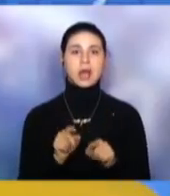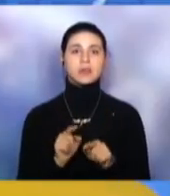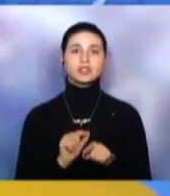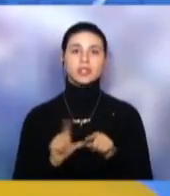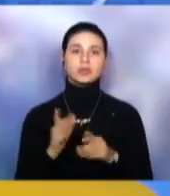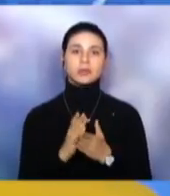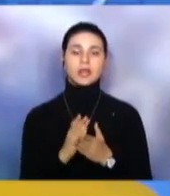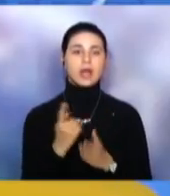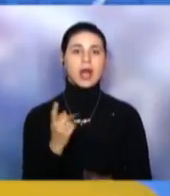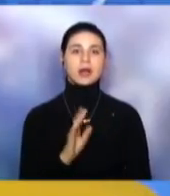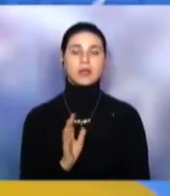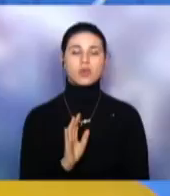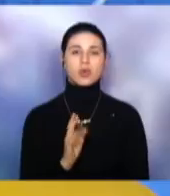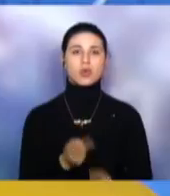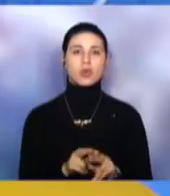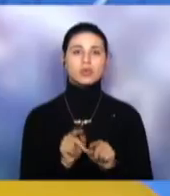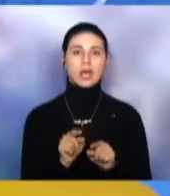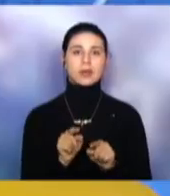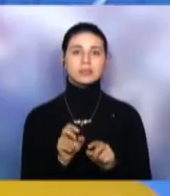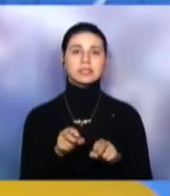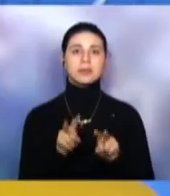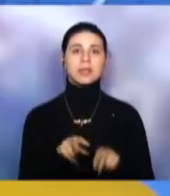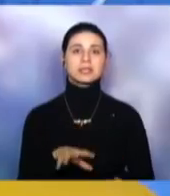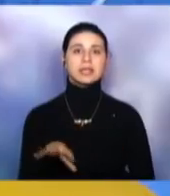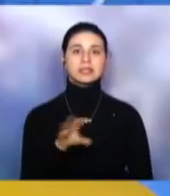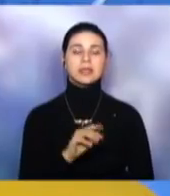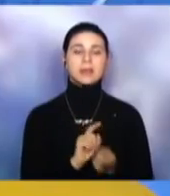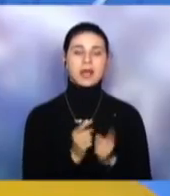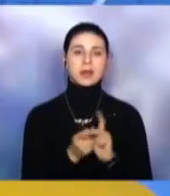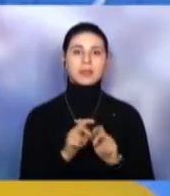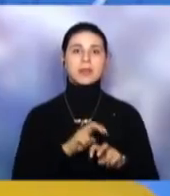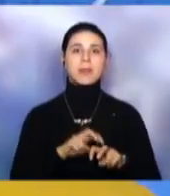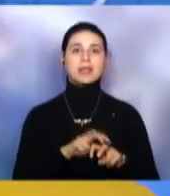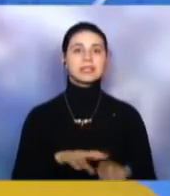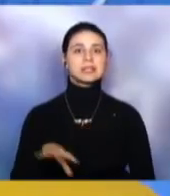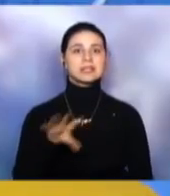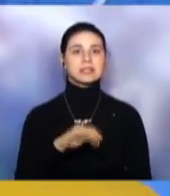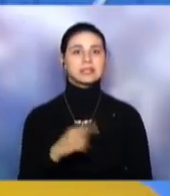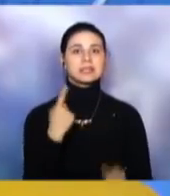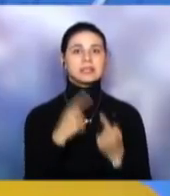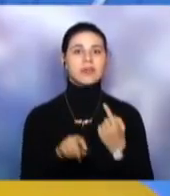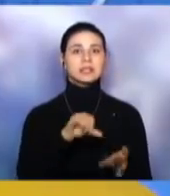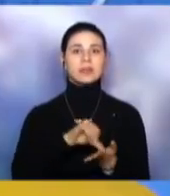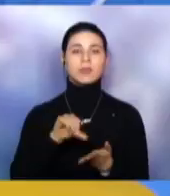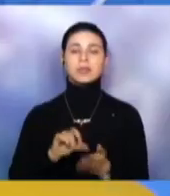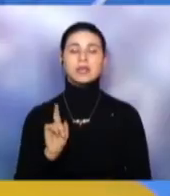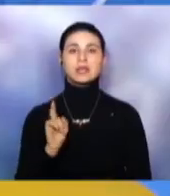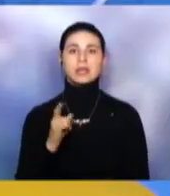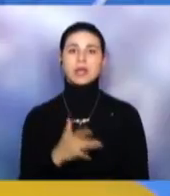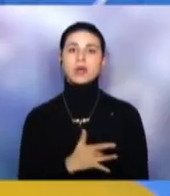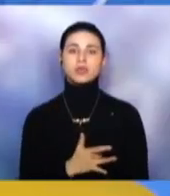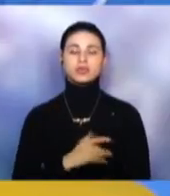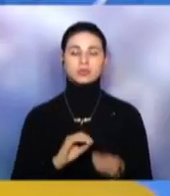ჩართულები არიან არამხოლოდ ამ დარგის სპეციალისტები არამედ მედიცინის სფეროს სხვა წარმომადგენლებიც რადგან